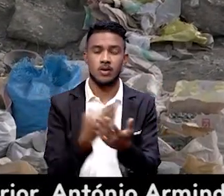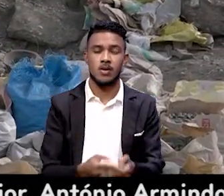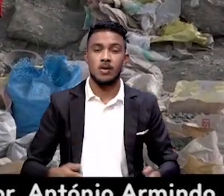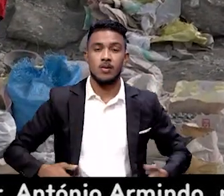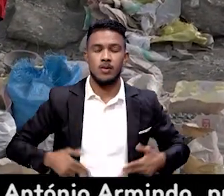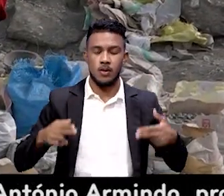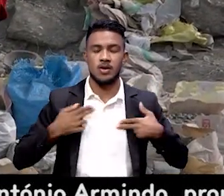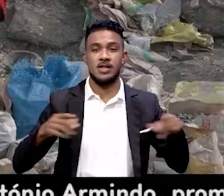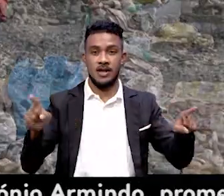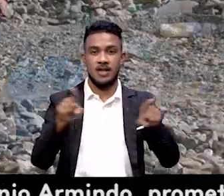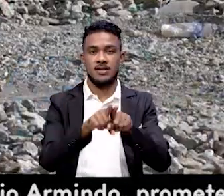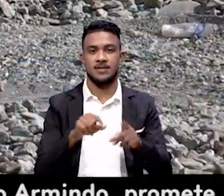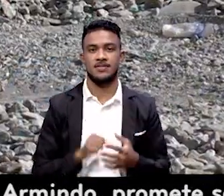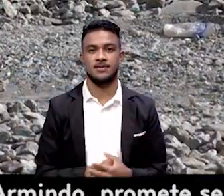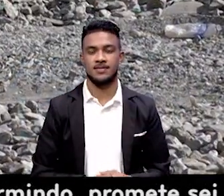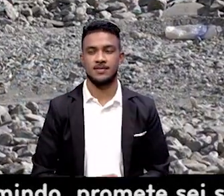husinia.